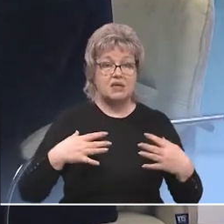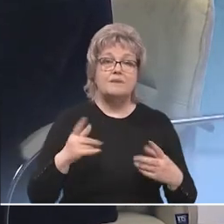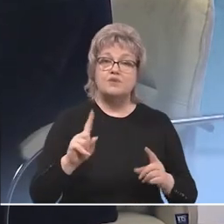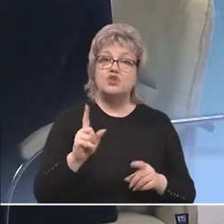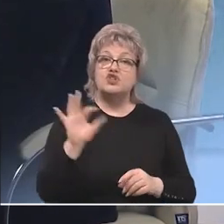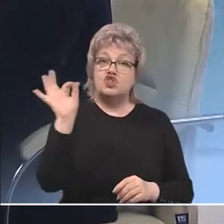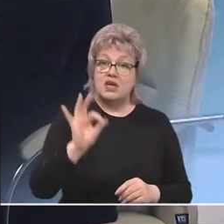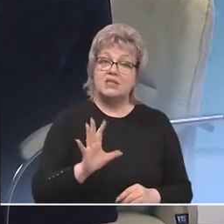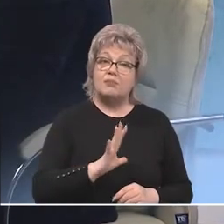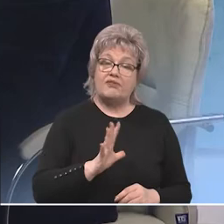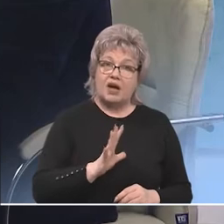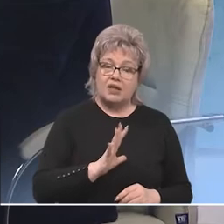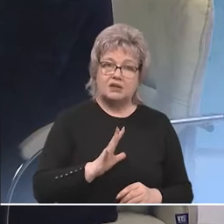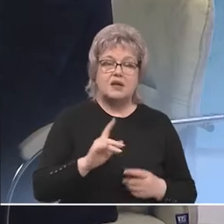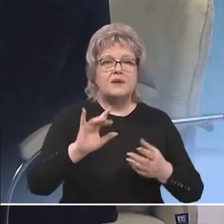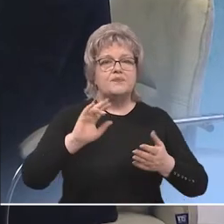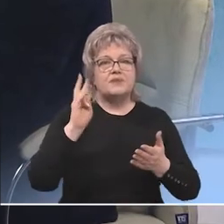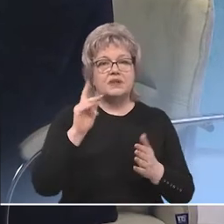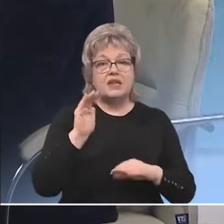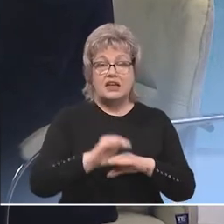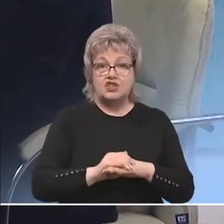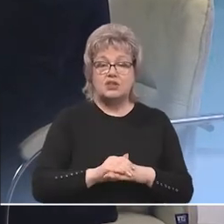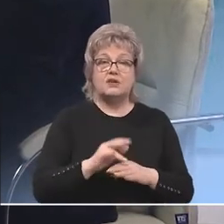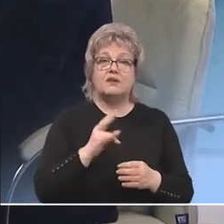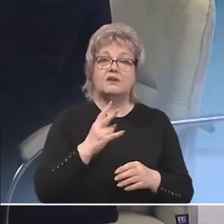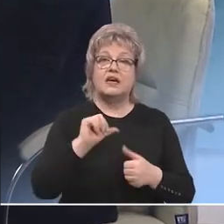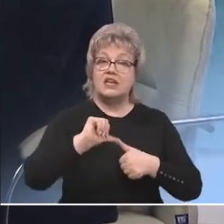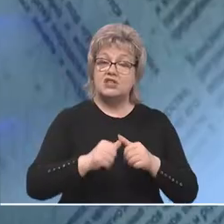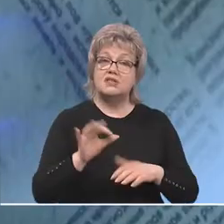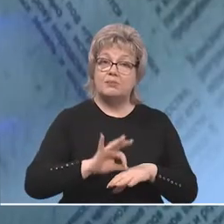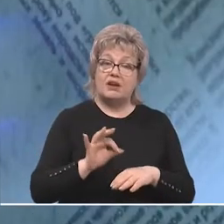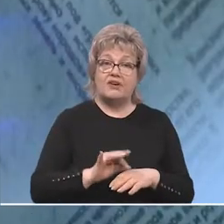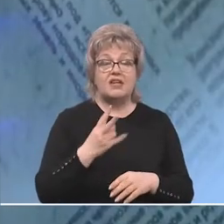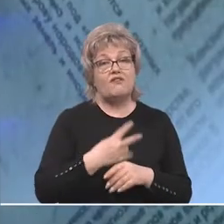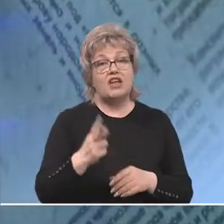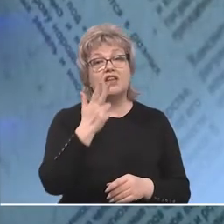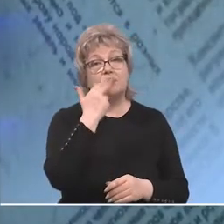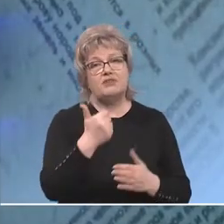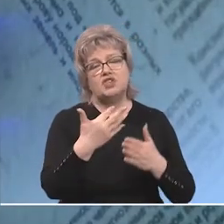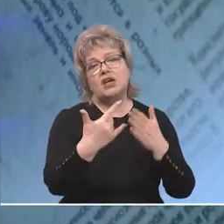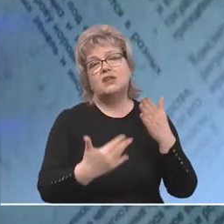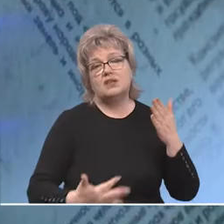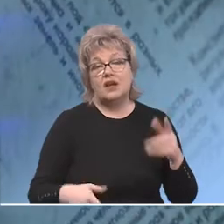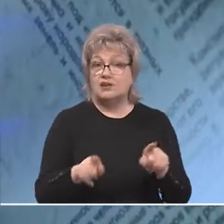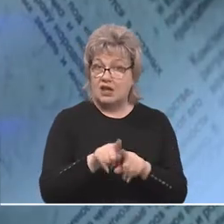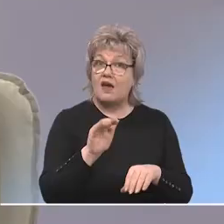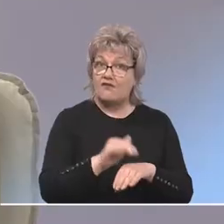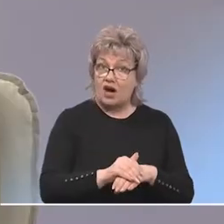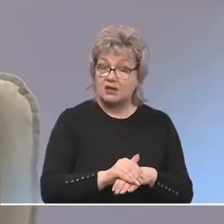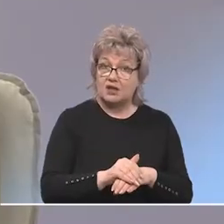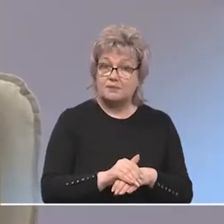очень часто бывает, это наличие хронических заболеваний, вредных привычек, ну и так далее. Понятно, такие факторы. Да.